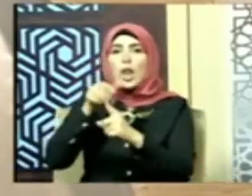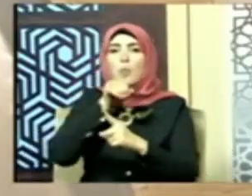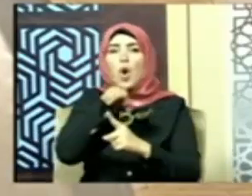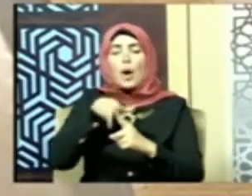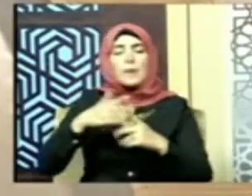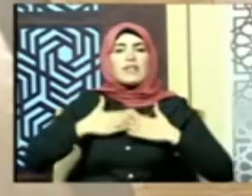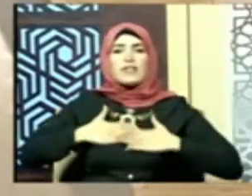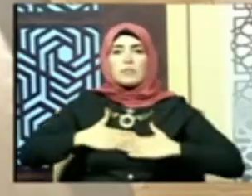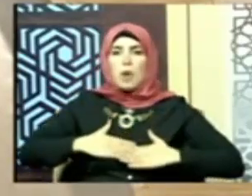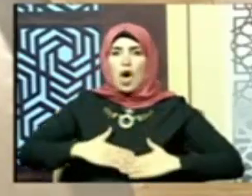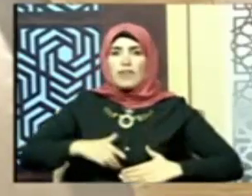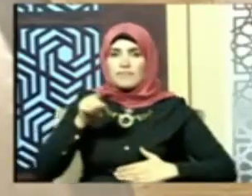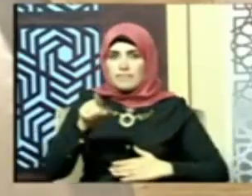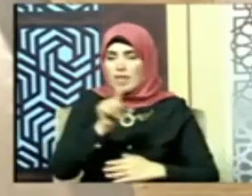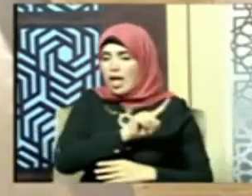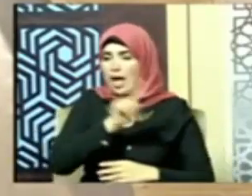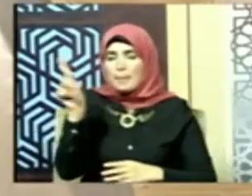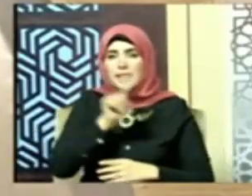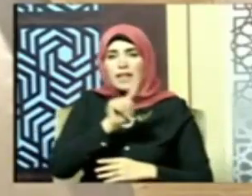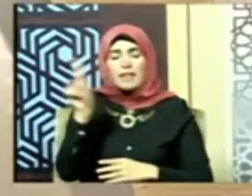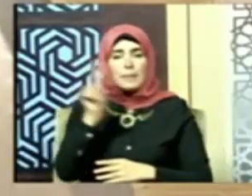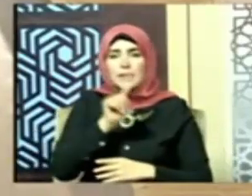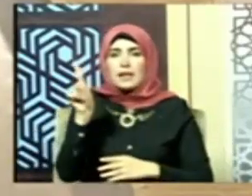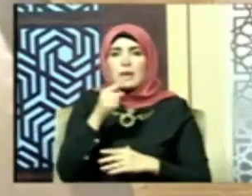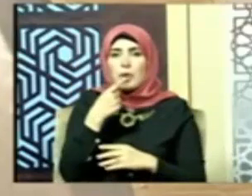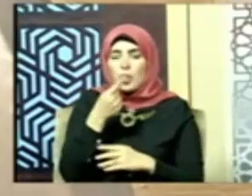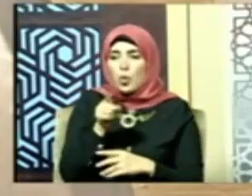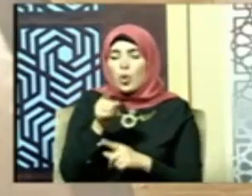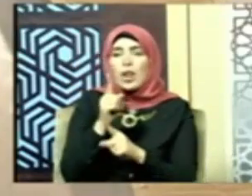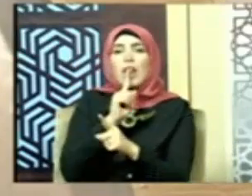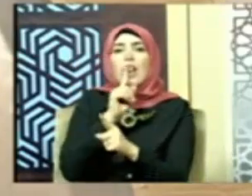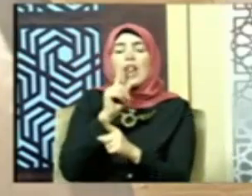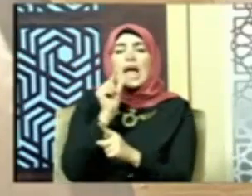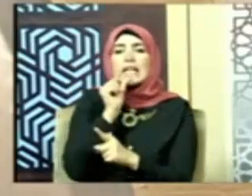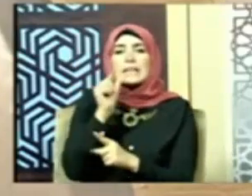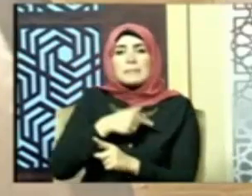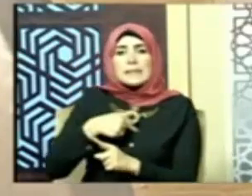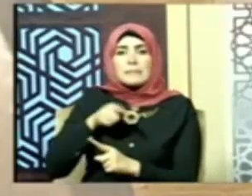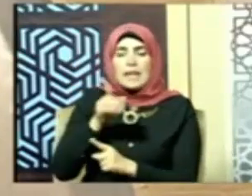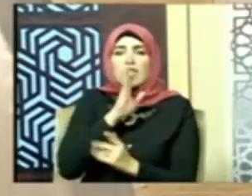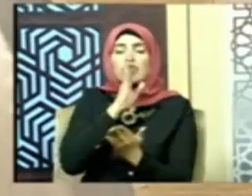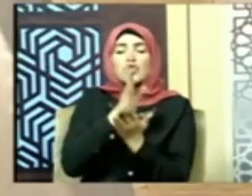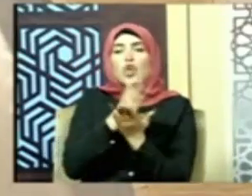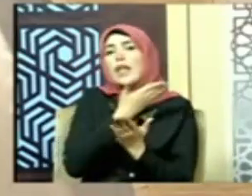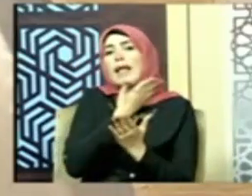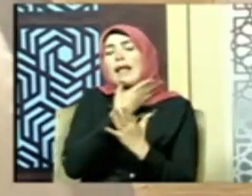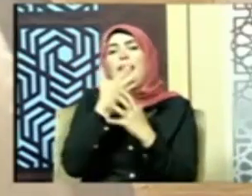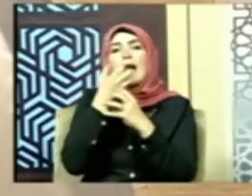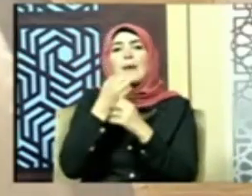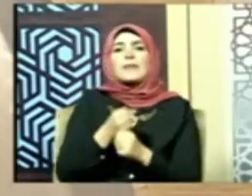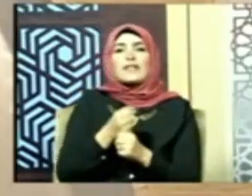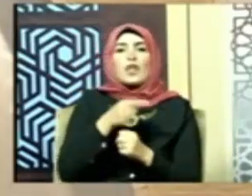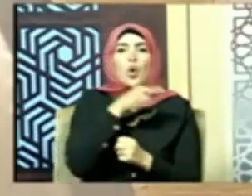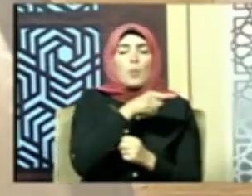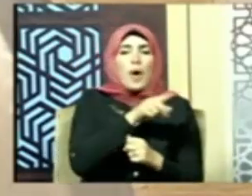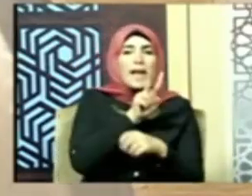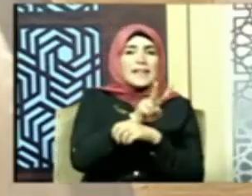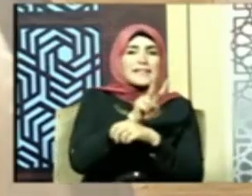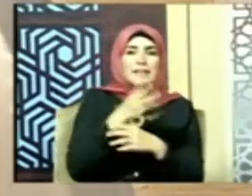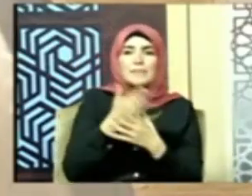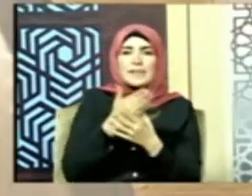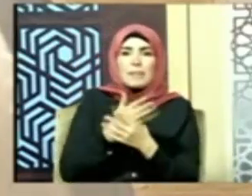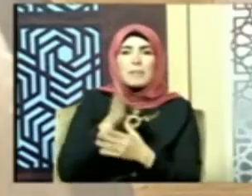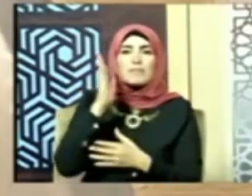لا يكذبونك. ما لقبوك إلا بالصادق الأمين. هم يكذبونك